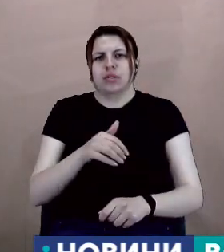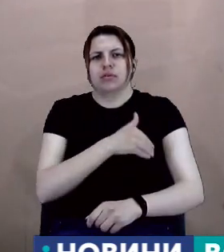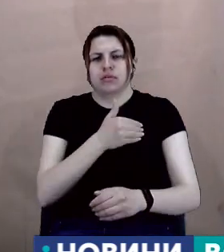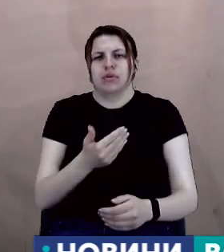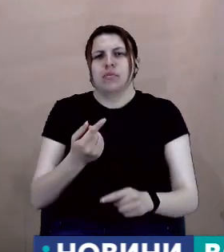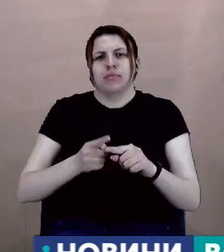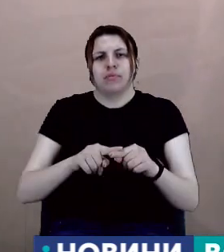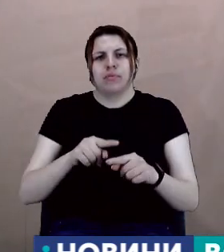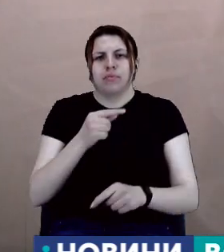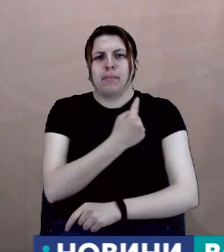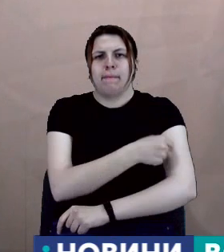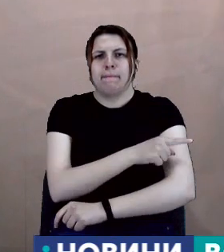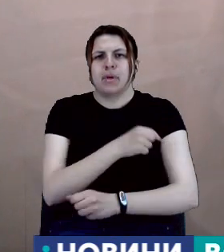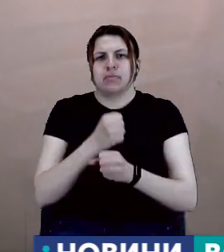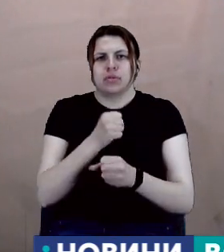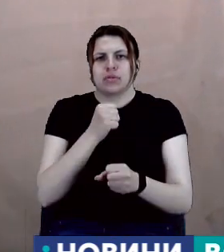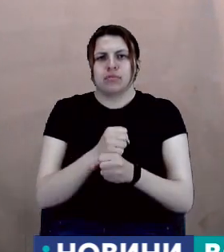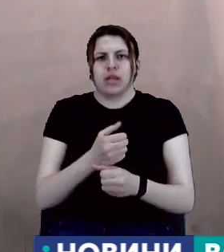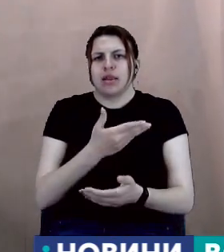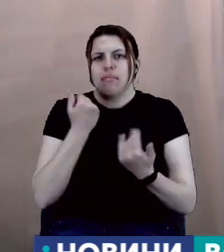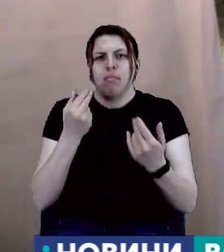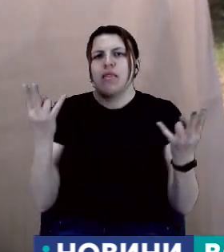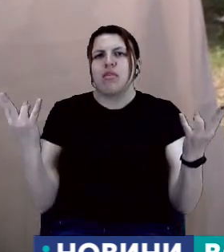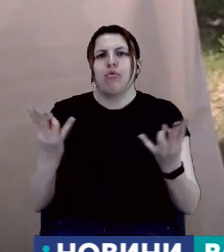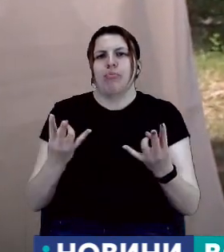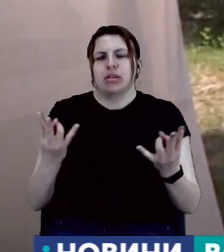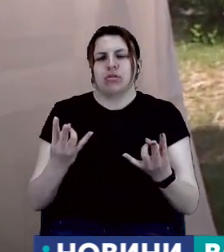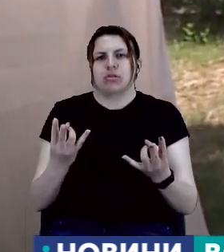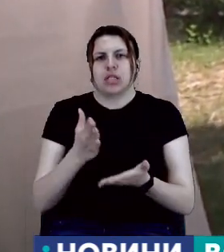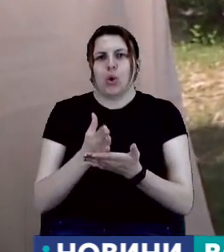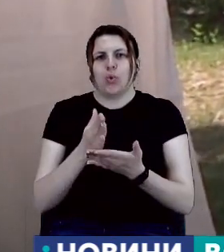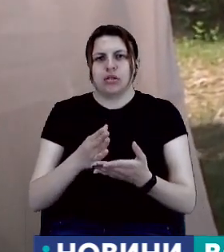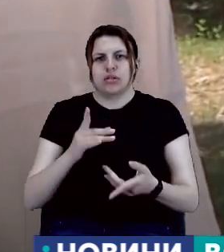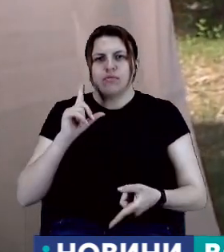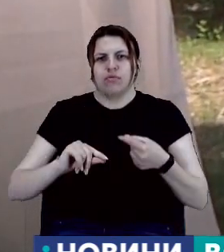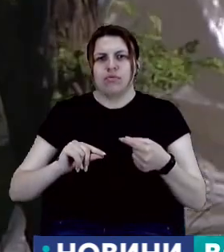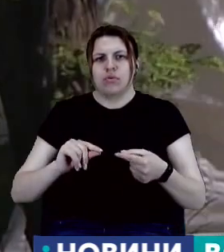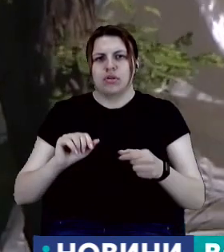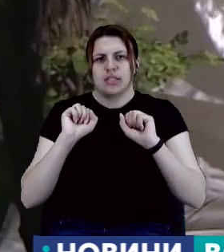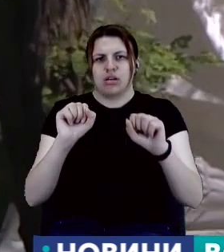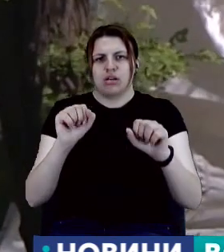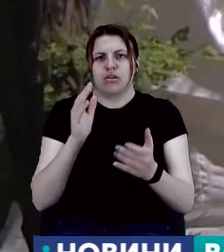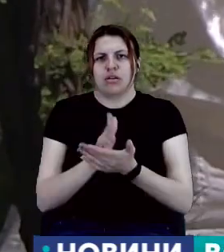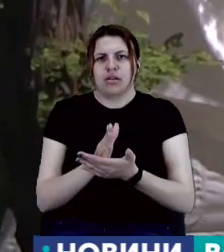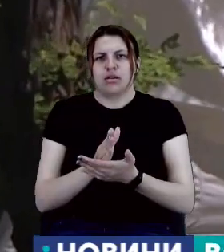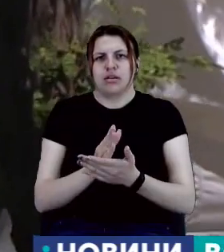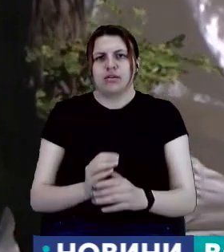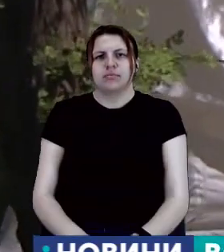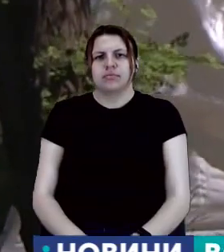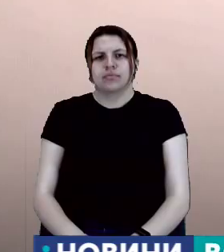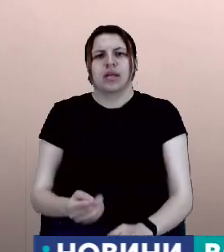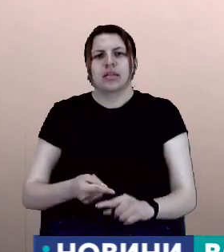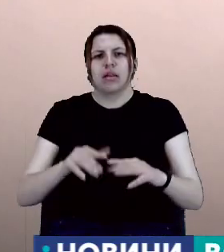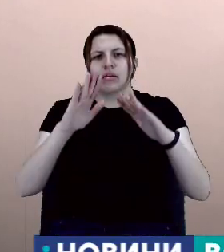необхідності знаходитися тут в захисних костюмах, в повному захисті, бо є ця перегородка. Цей намет – один із 6,